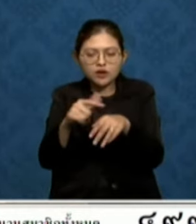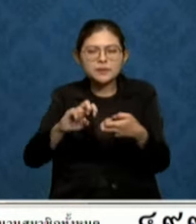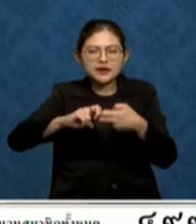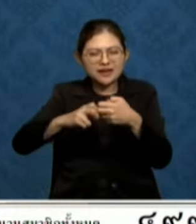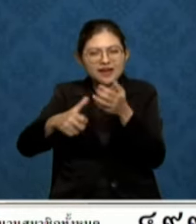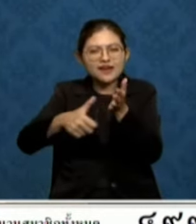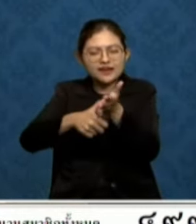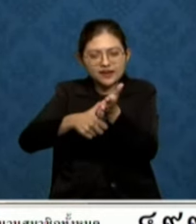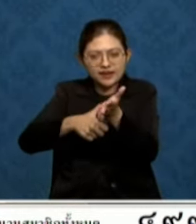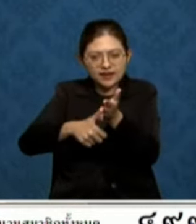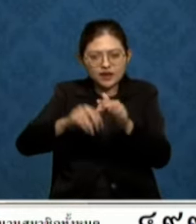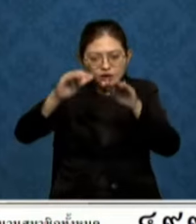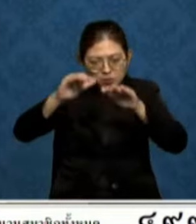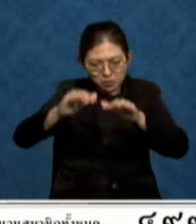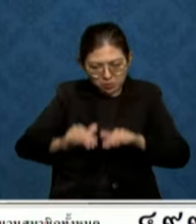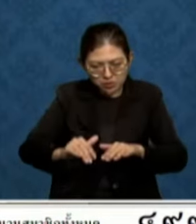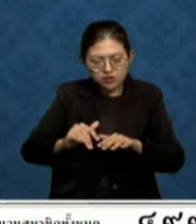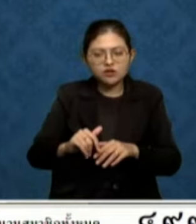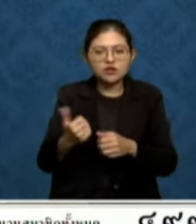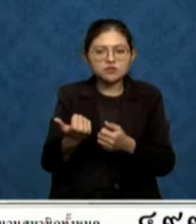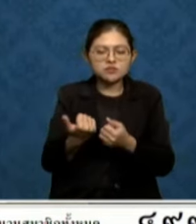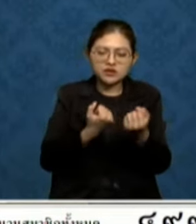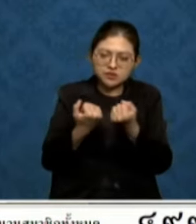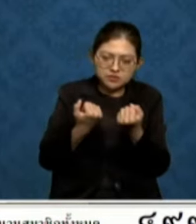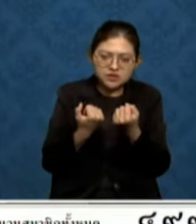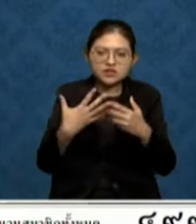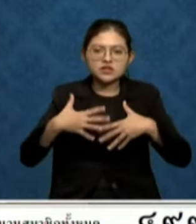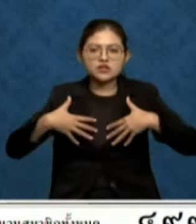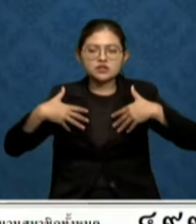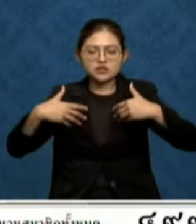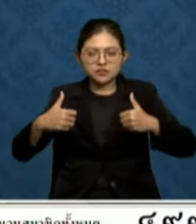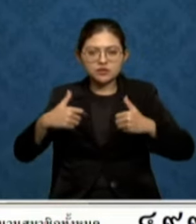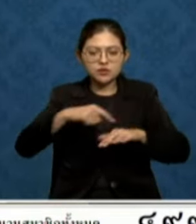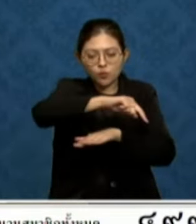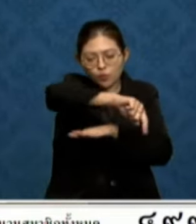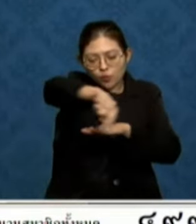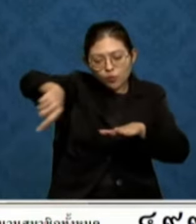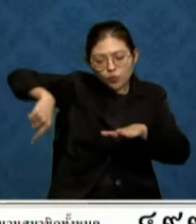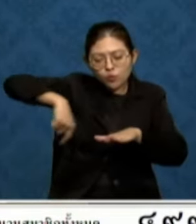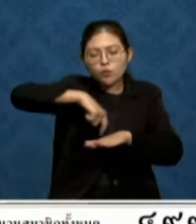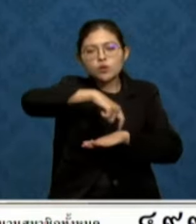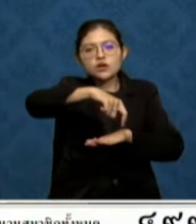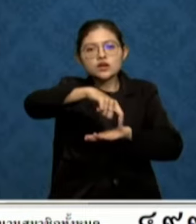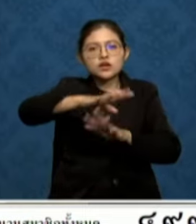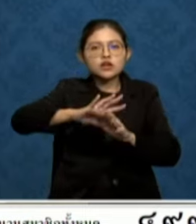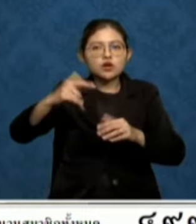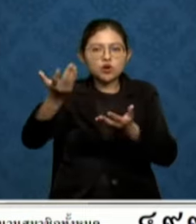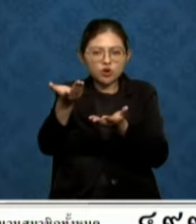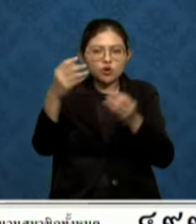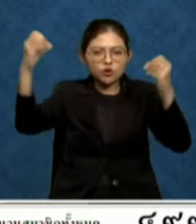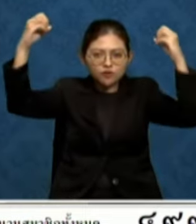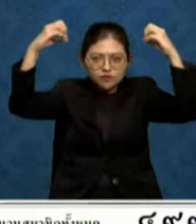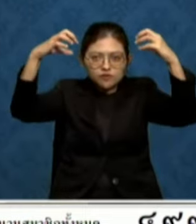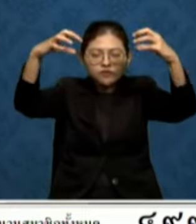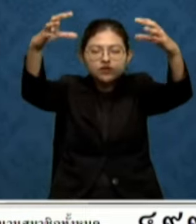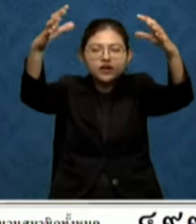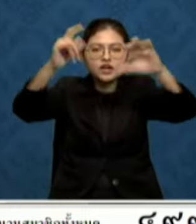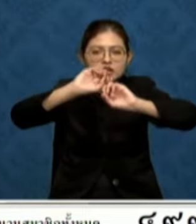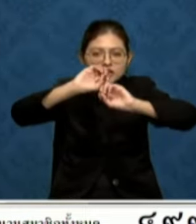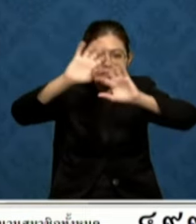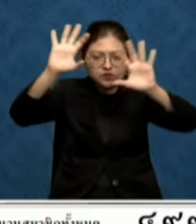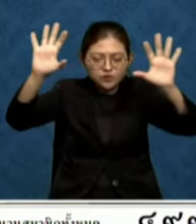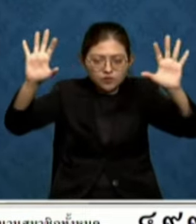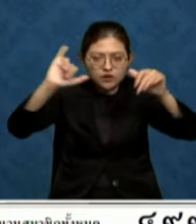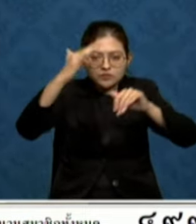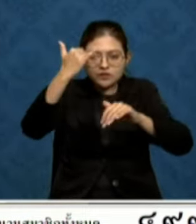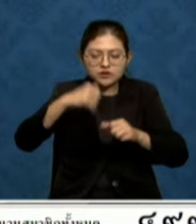าเพื่อที่จะลดอุบัติเหตุตรงบริเวณวงเวียนมโนราแล้วก็เพิ่มแสงสว่างในบริเวณนั้นให้พี่น้